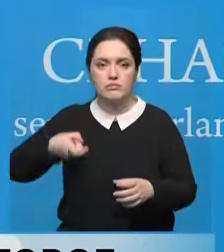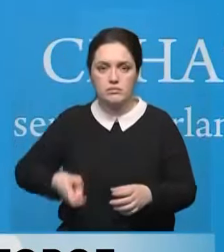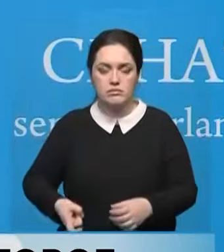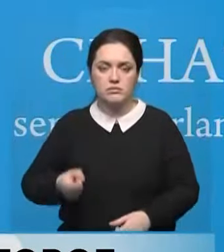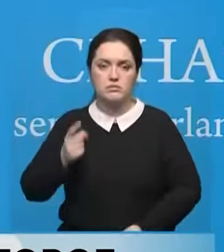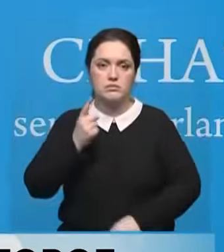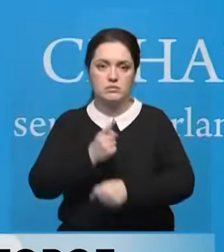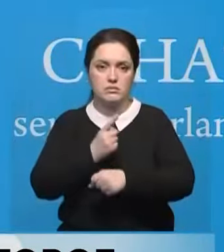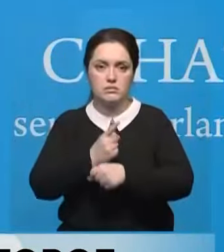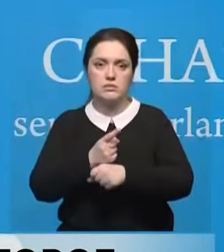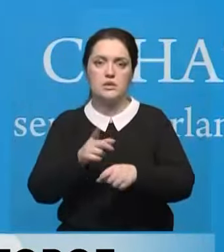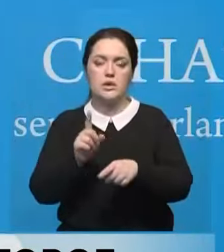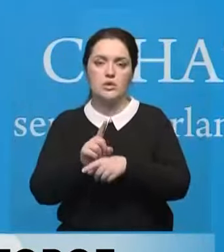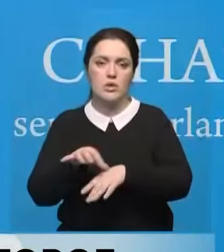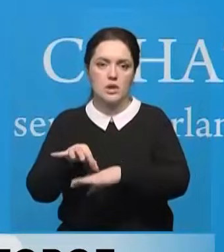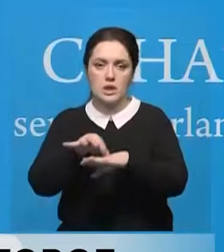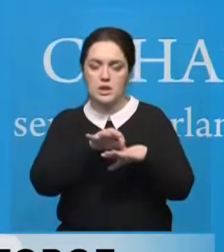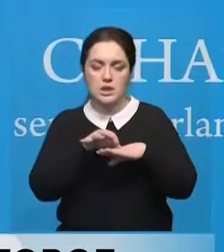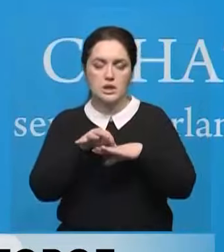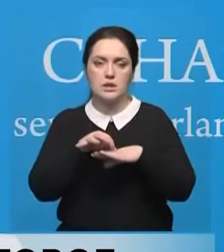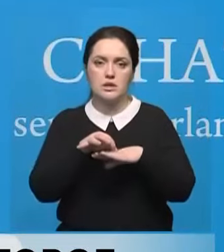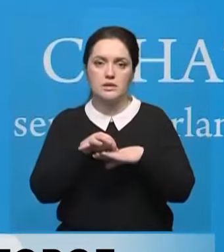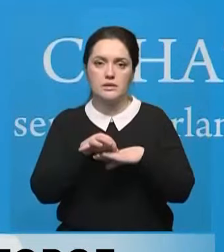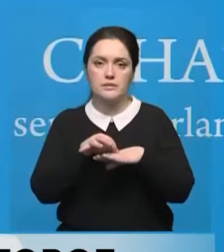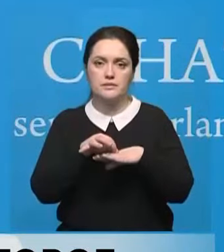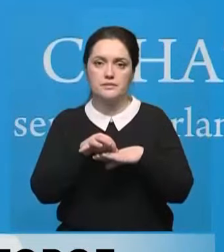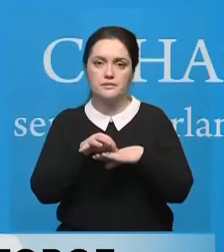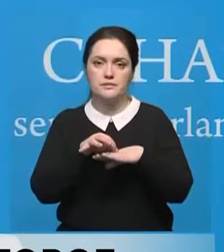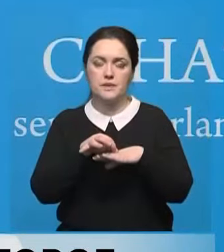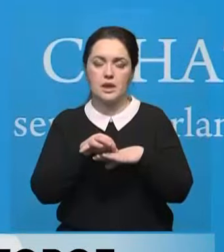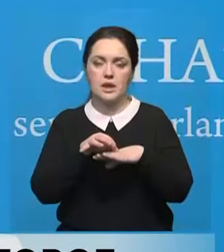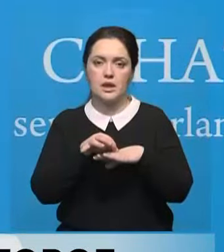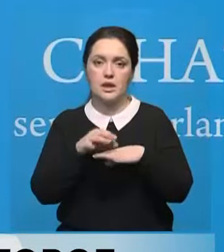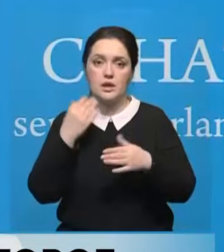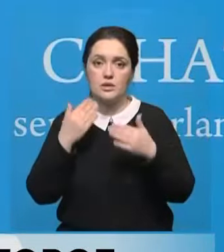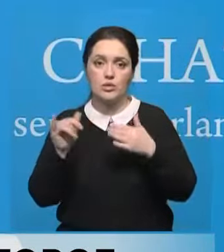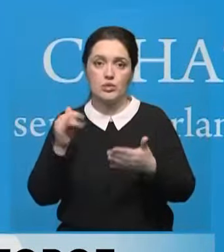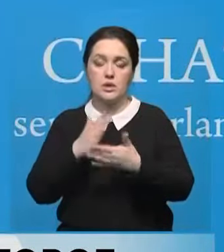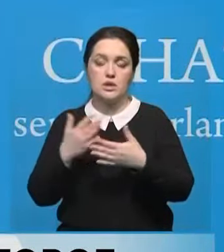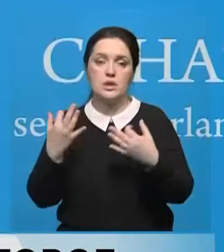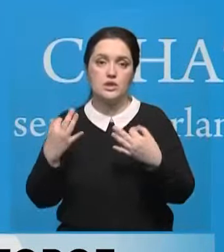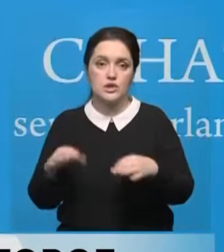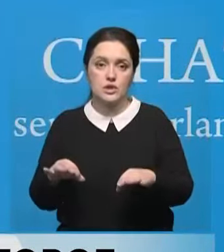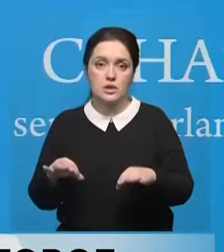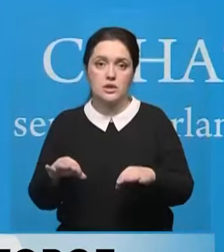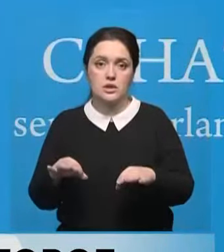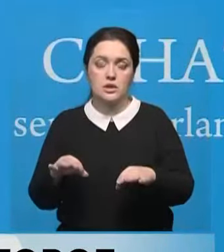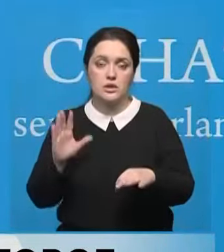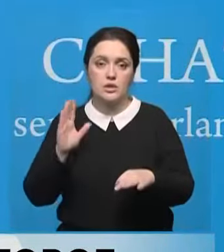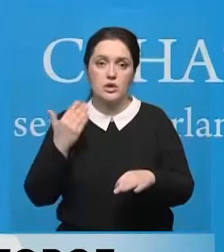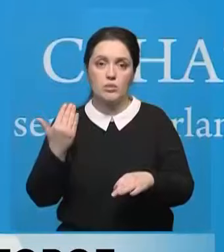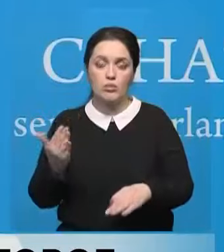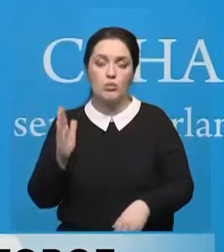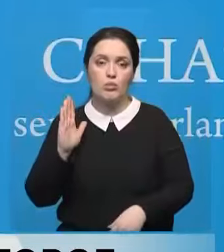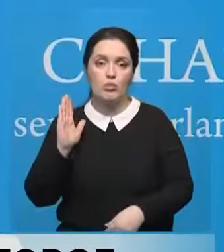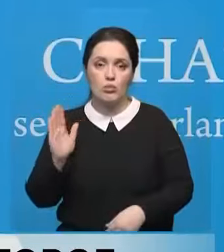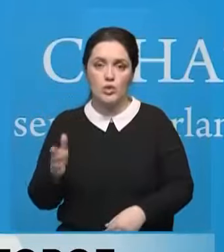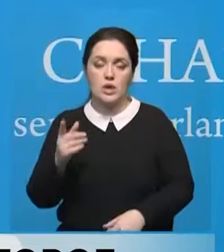числе носить его, да? Даже если у него есть разрешение, ему будет в